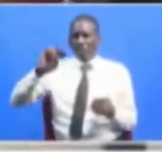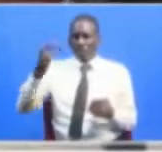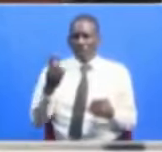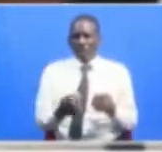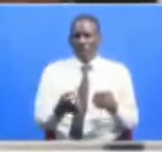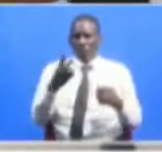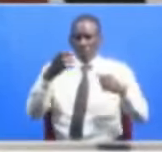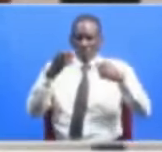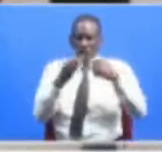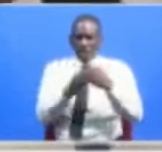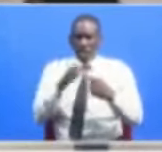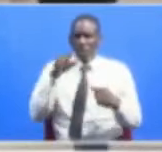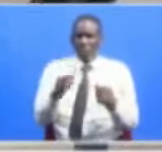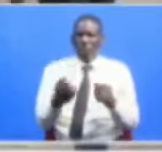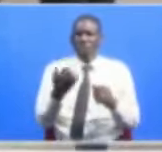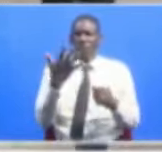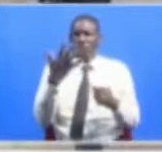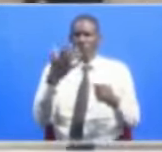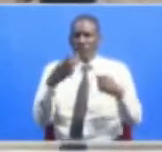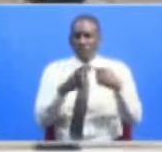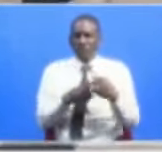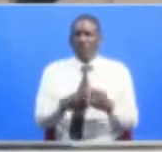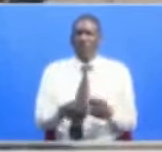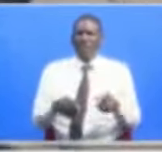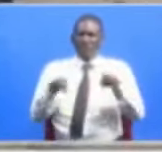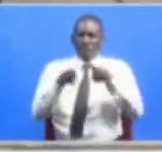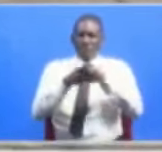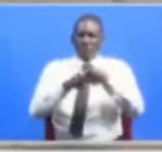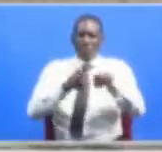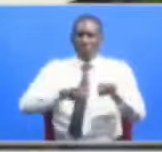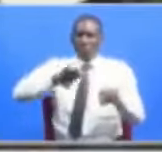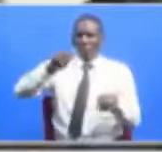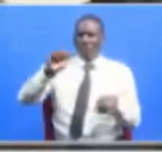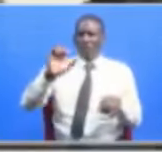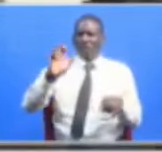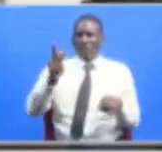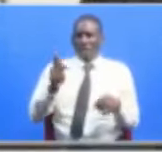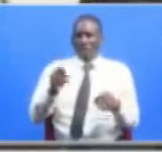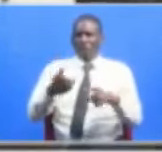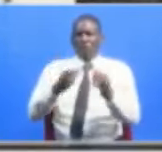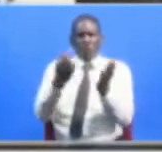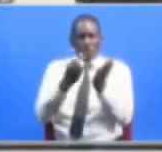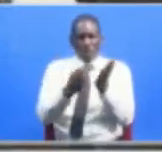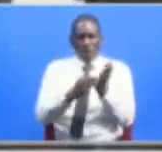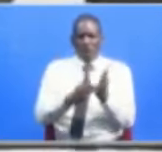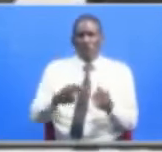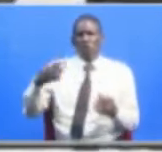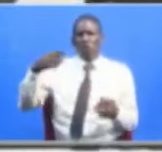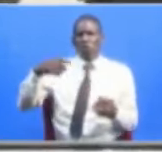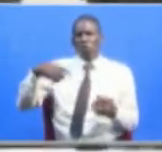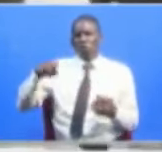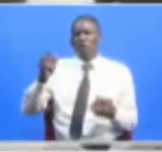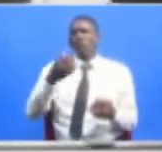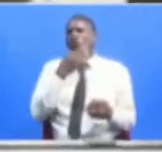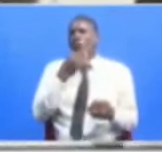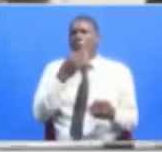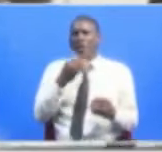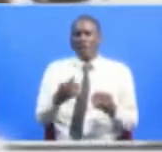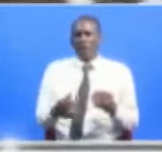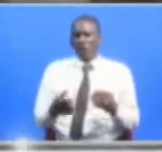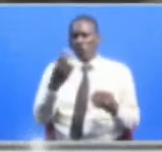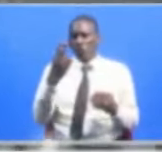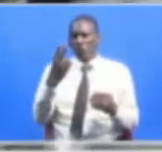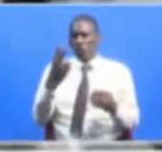28 Se 57 wakatipu Raia wa uganda alisha upe wa wanaume kwa muda wa dakika